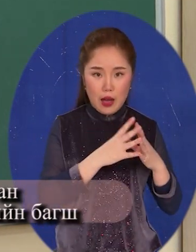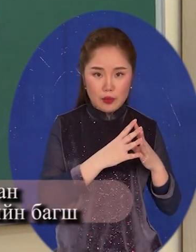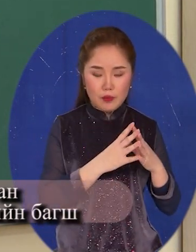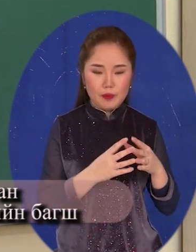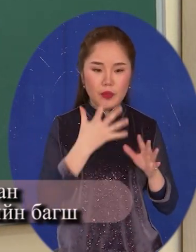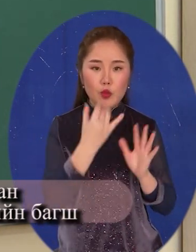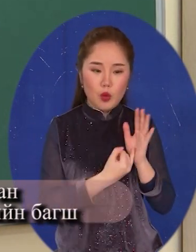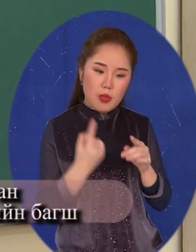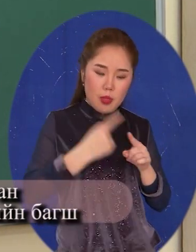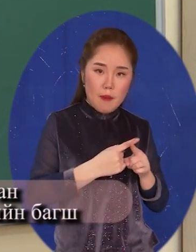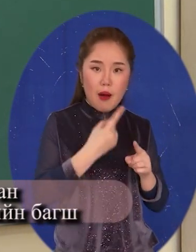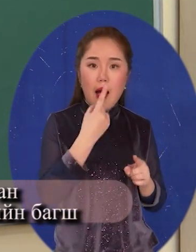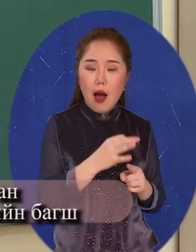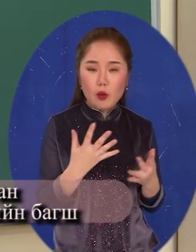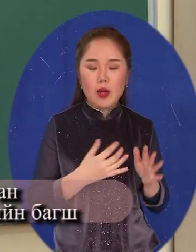10